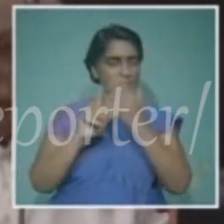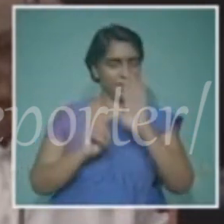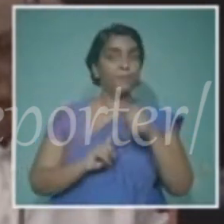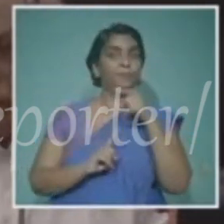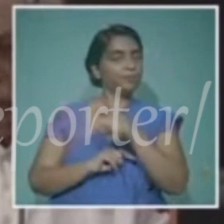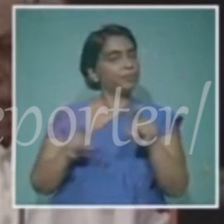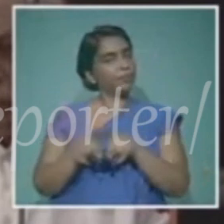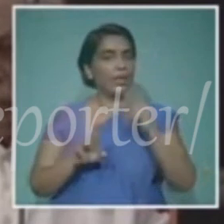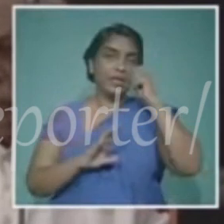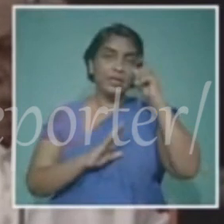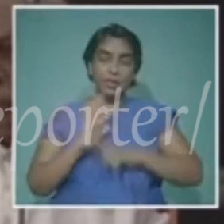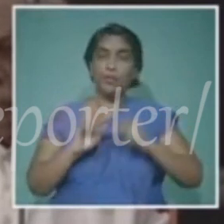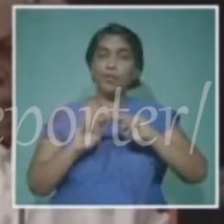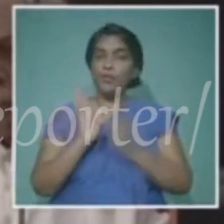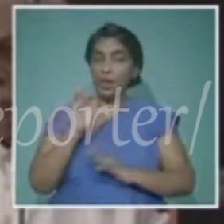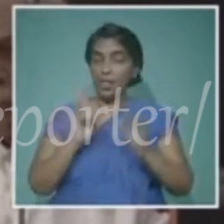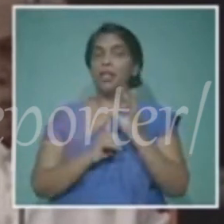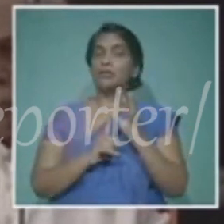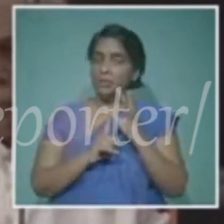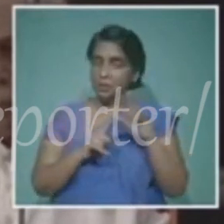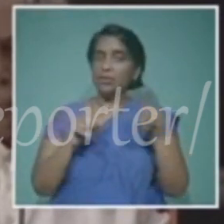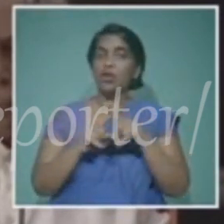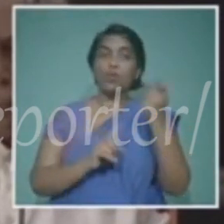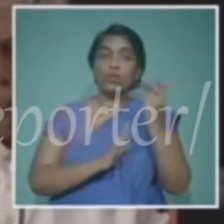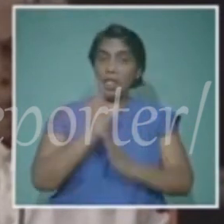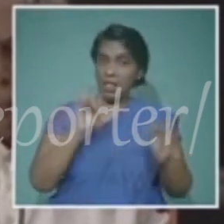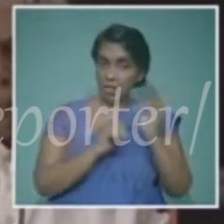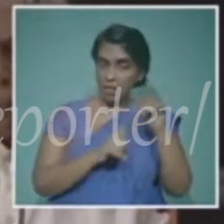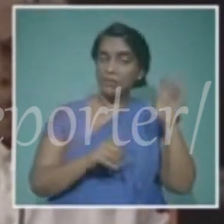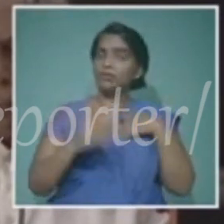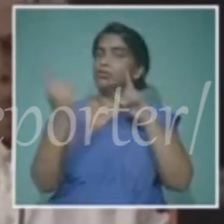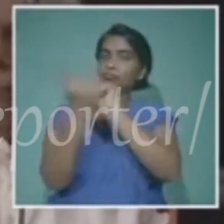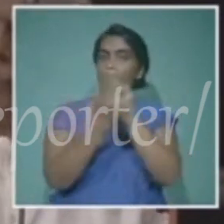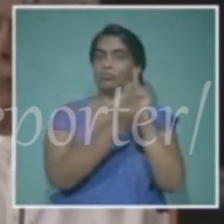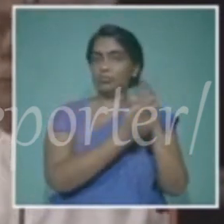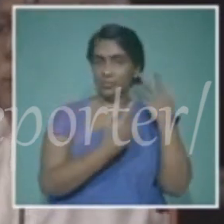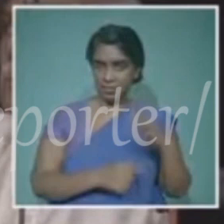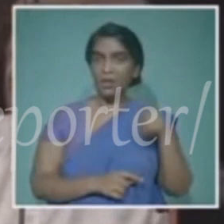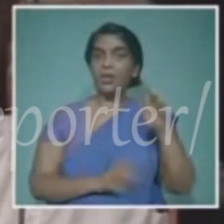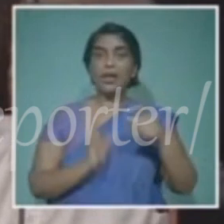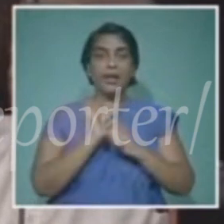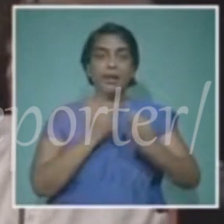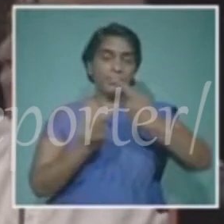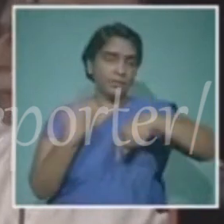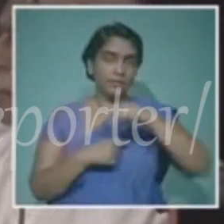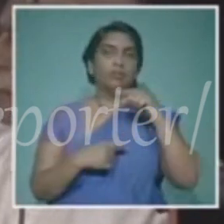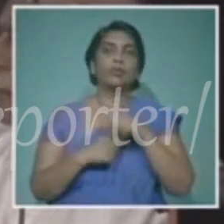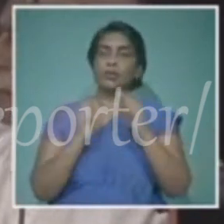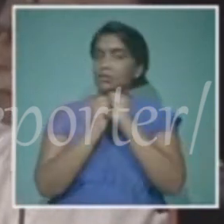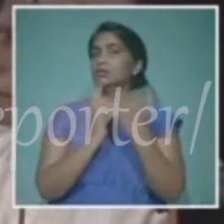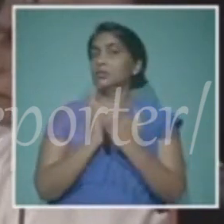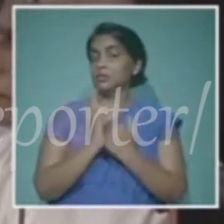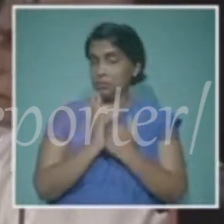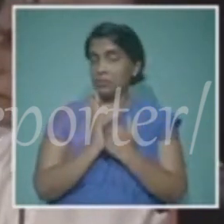ඊට අමතරව ජපාන විදේශ ඇමතිතුමා සමගත් මුදල් ඇමතිතුමා සමගත් සාකච්ඡා පැවැත්තුවා. ණය ප්‍රතිවගත කිරීමේ වැඩ